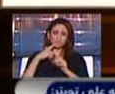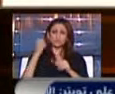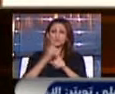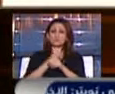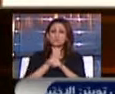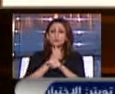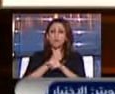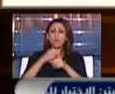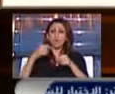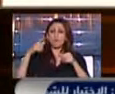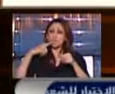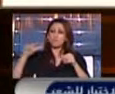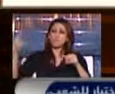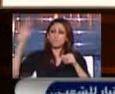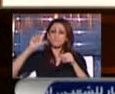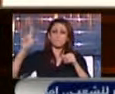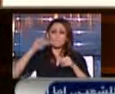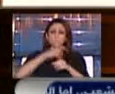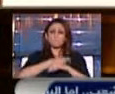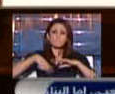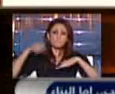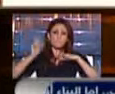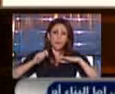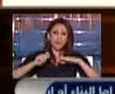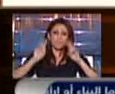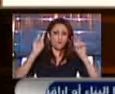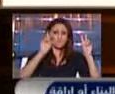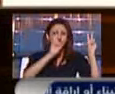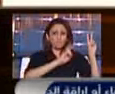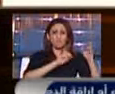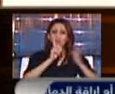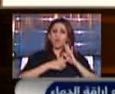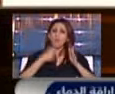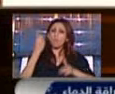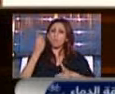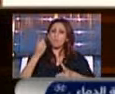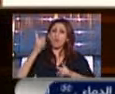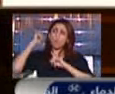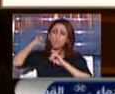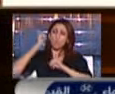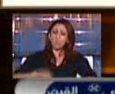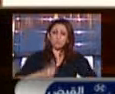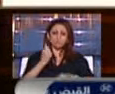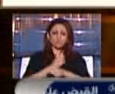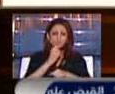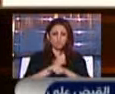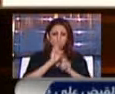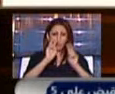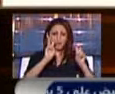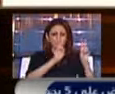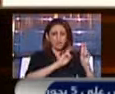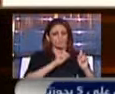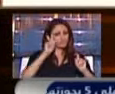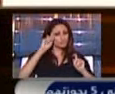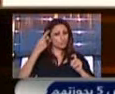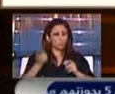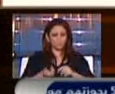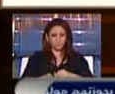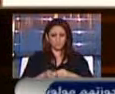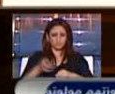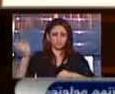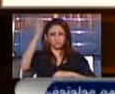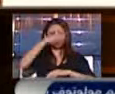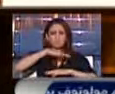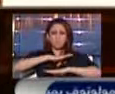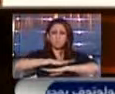جميع السلطات القضائيه امر لم يحدث في تاريخ مصر ولا في اي بلد شبه محترمه، ويؤدي الى